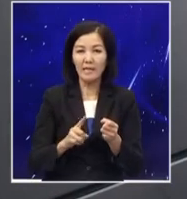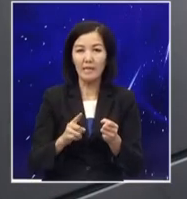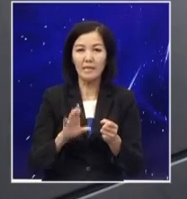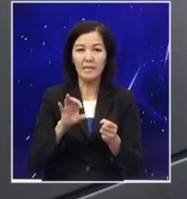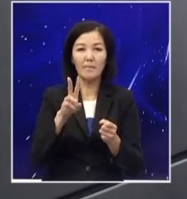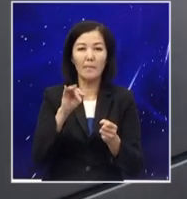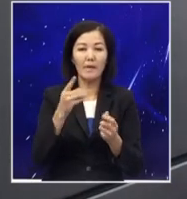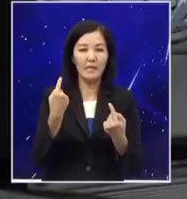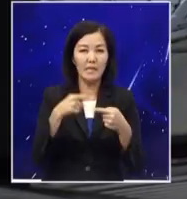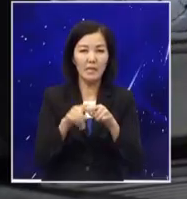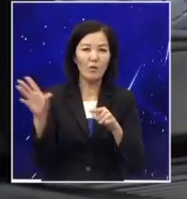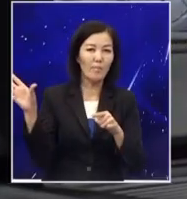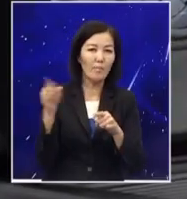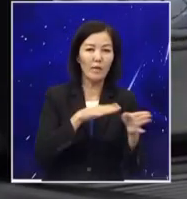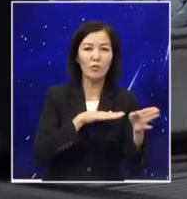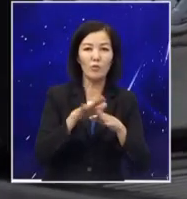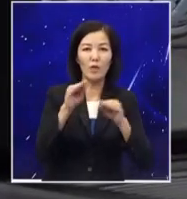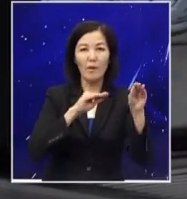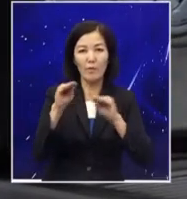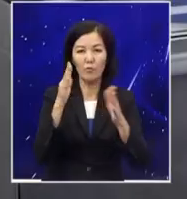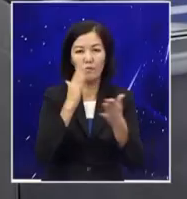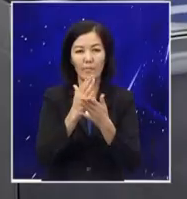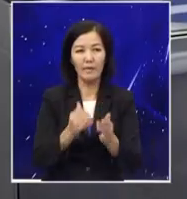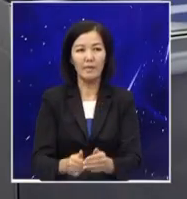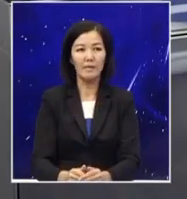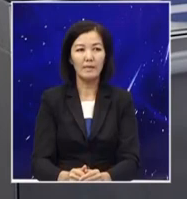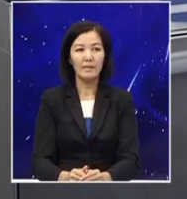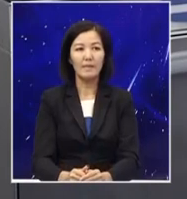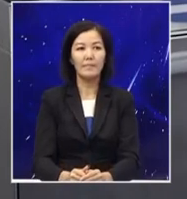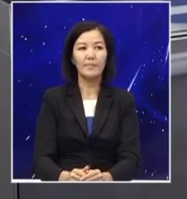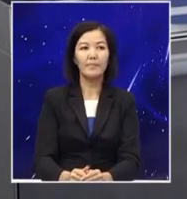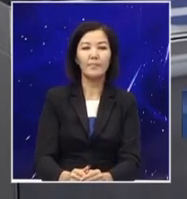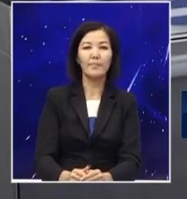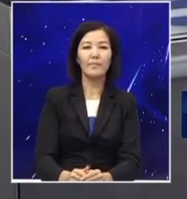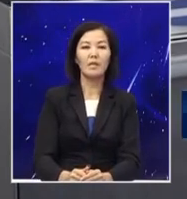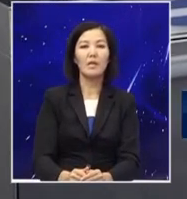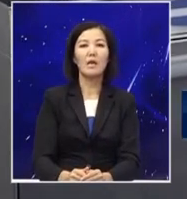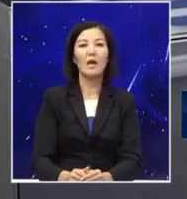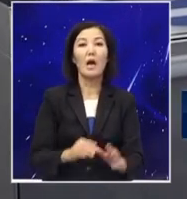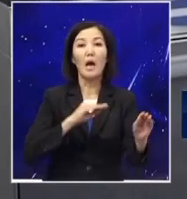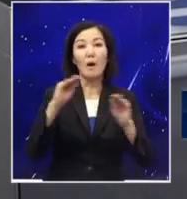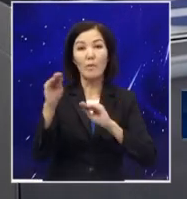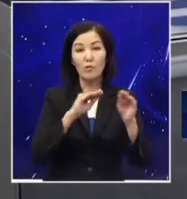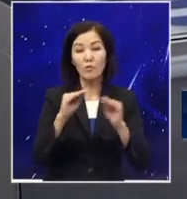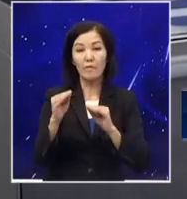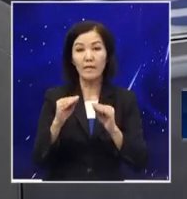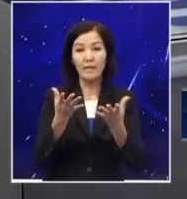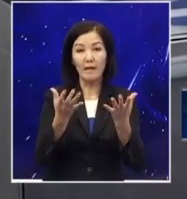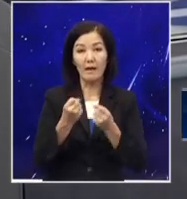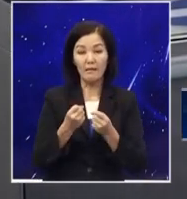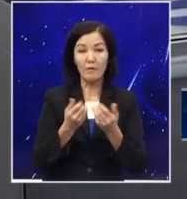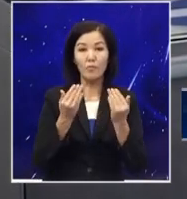технологияның түр-түрімен нысан толықтай жабдықталған. Мына құрал жабдықтарды алдық, бүгінгі күнге бәрі осы